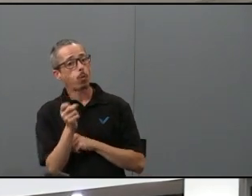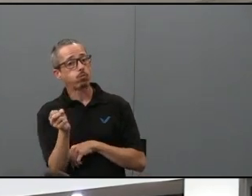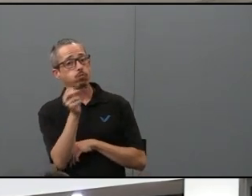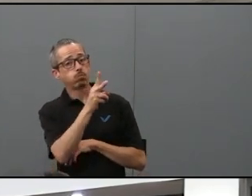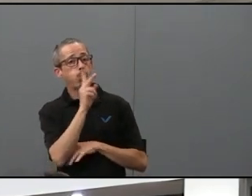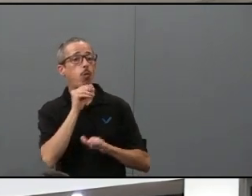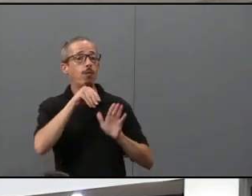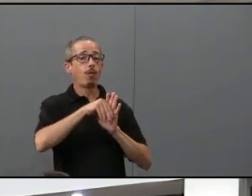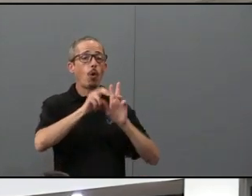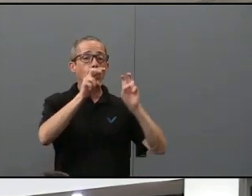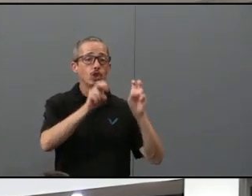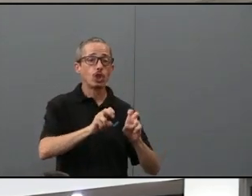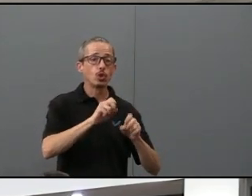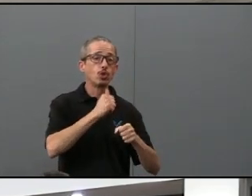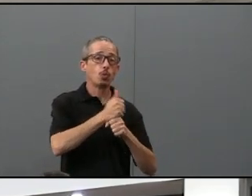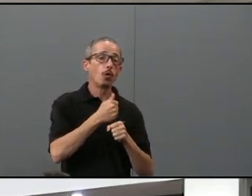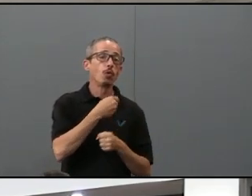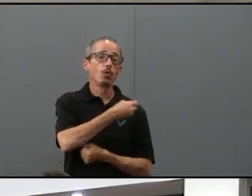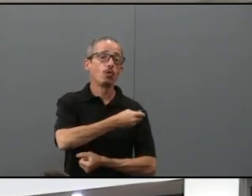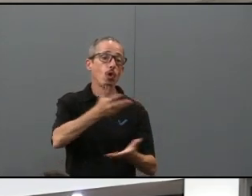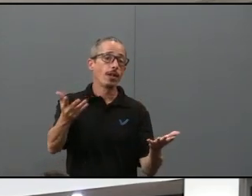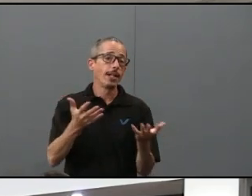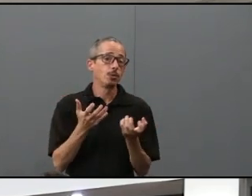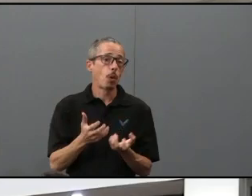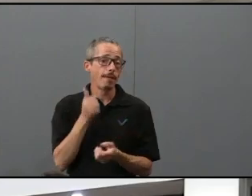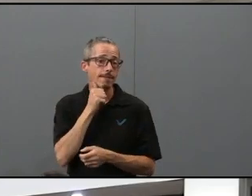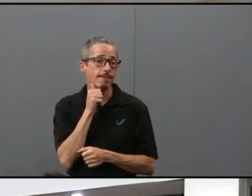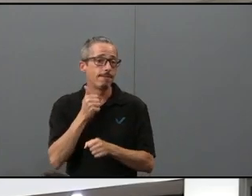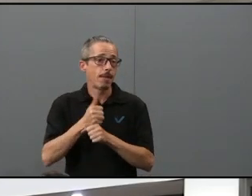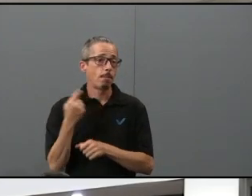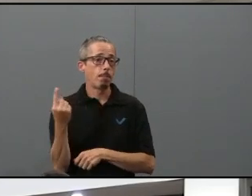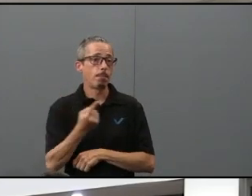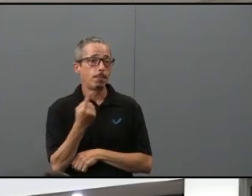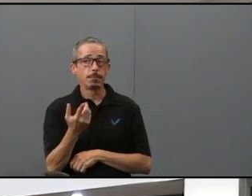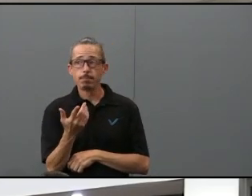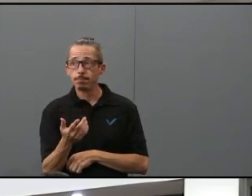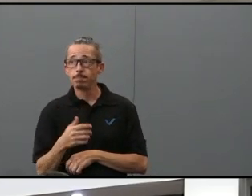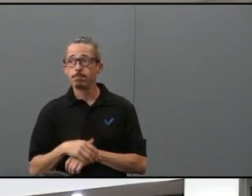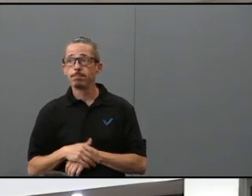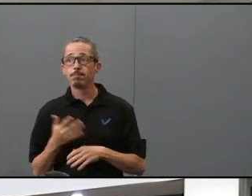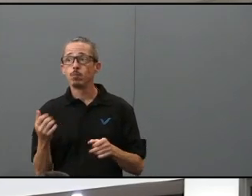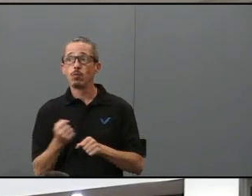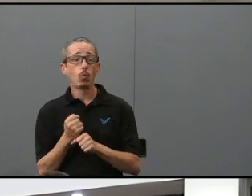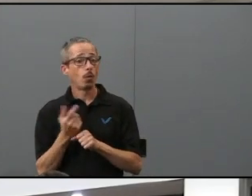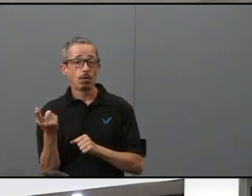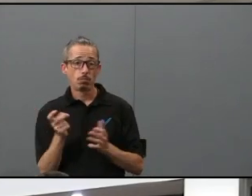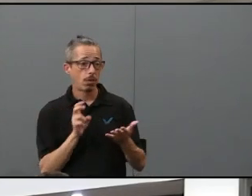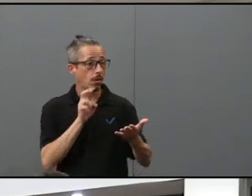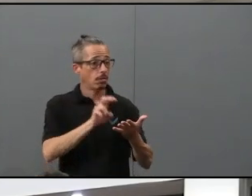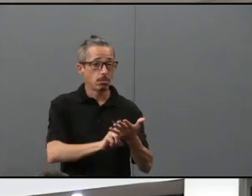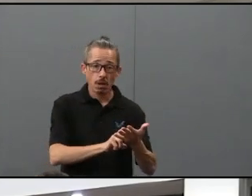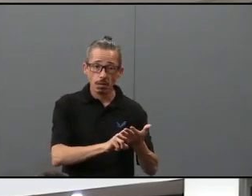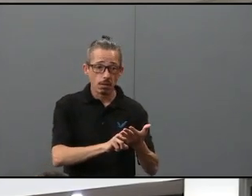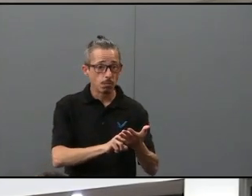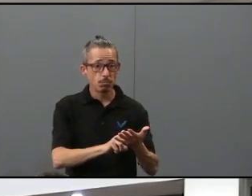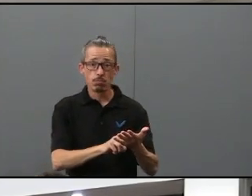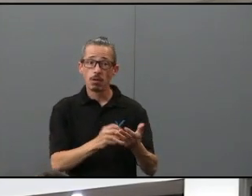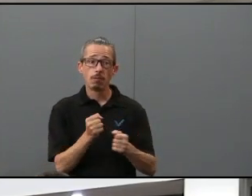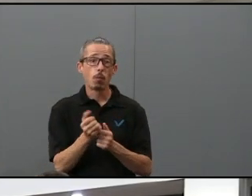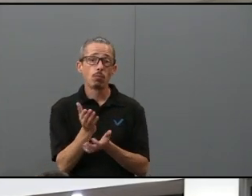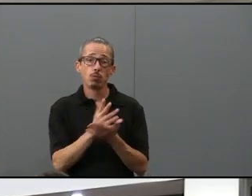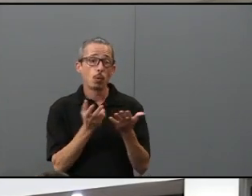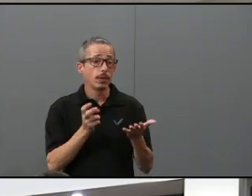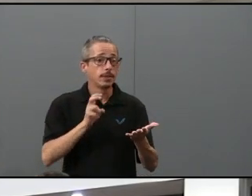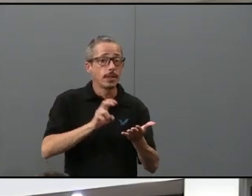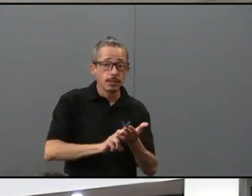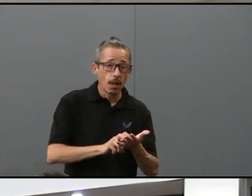recherche et donner d'espoir à tant de femmes donc tout tout ce que vous avez besoin à faire c'est de vous inscrire et faire une différence